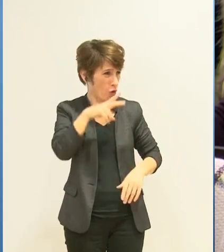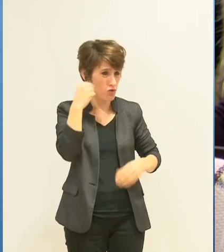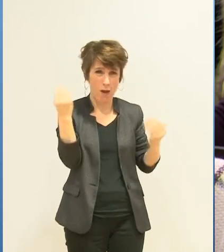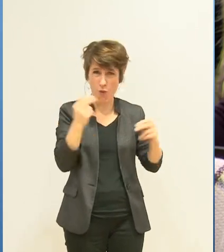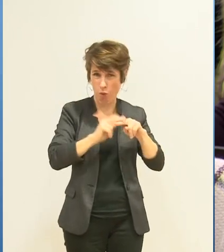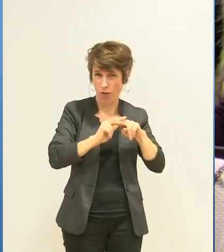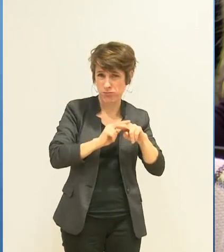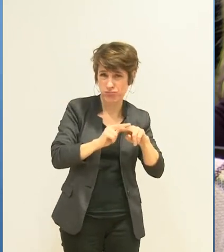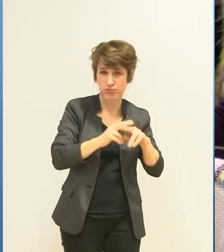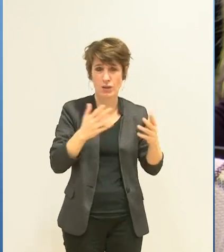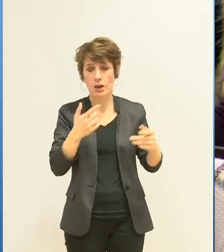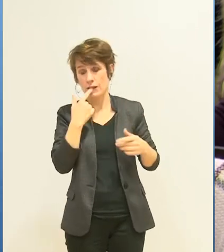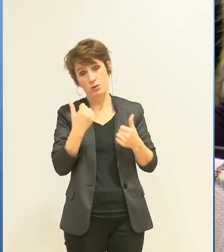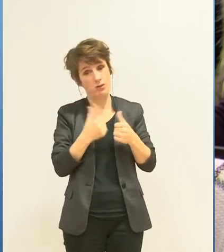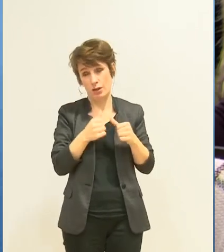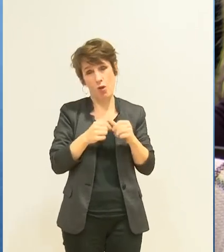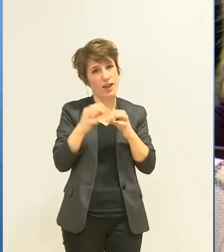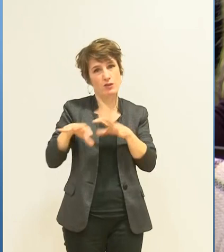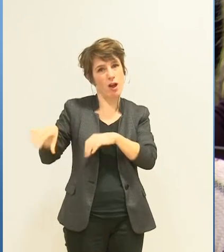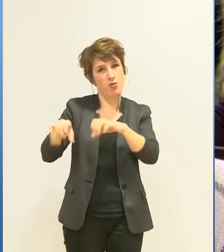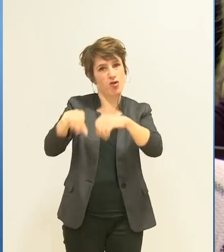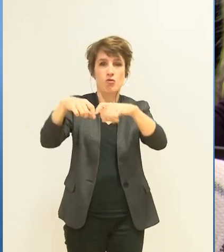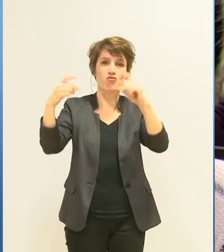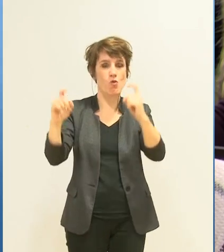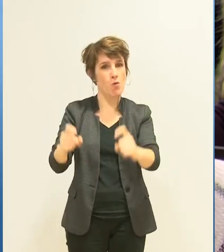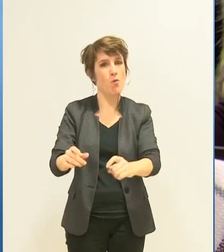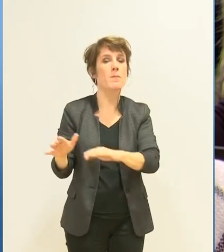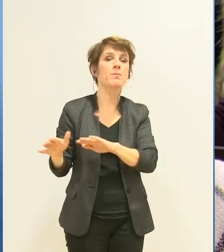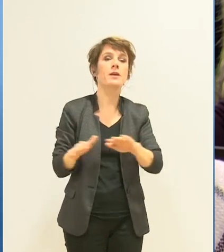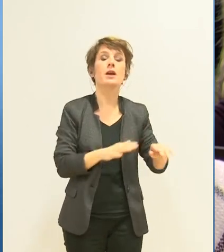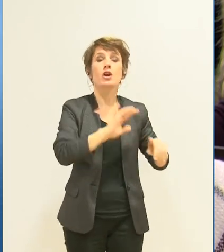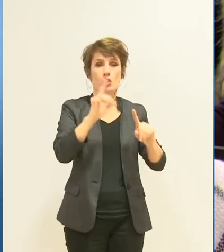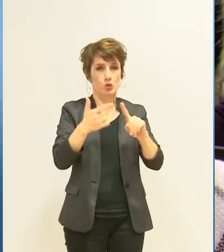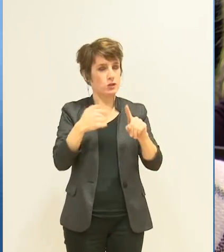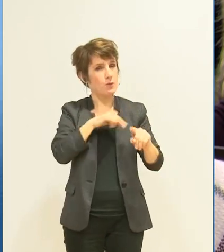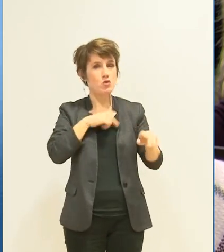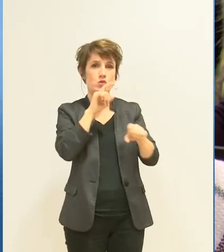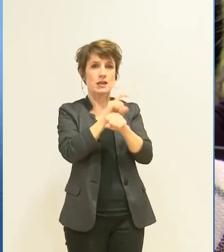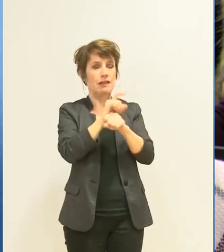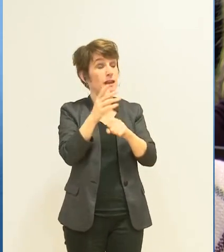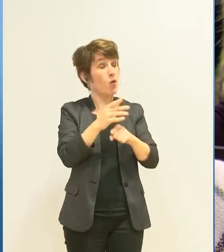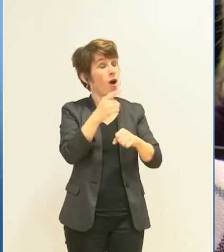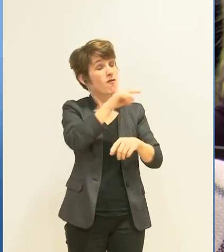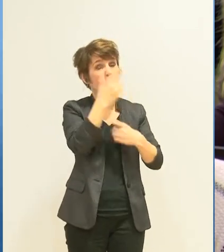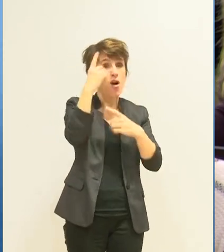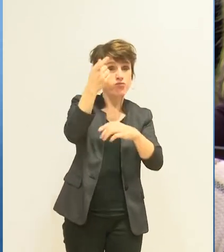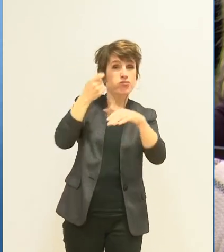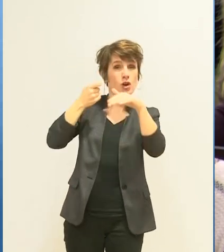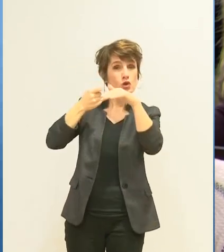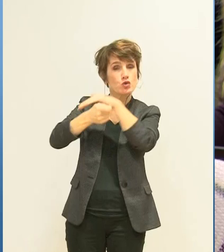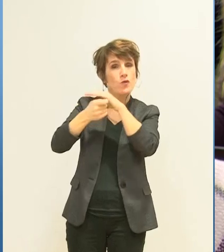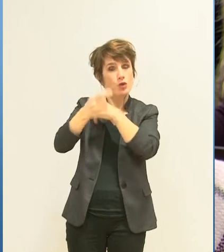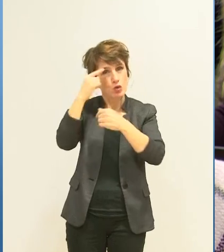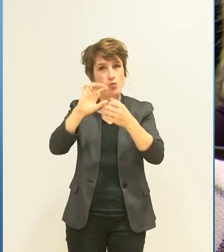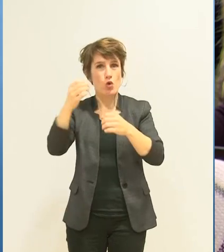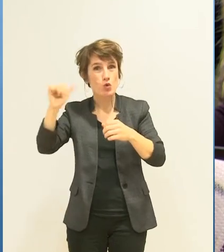pour empêcher les recrutements les remplacements ensuite ce qu'on critique c'est le choix de demander des subventions pour le numérique d'imposer le numérique dans